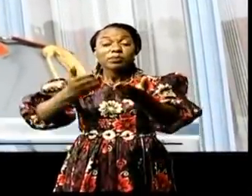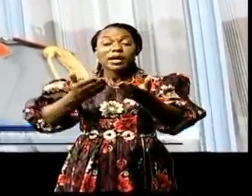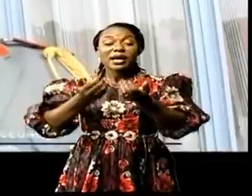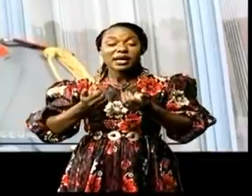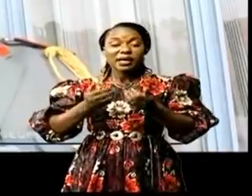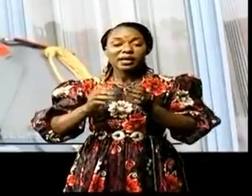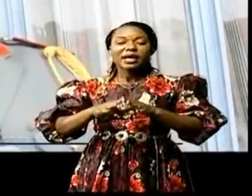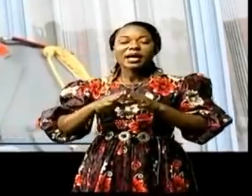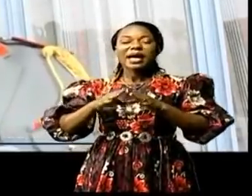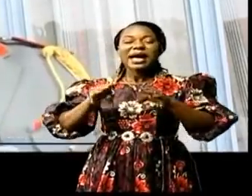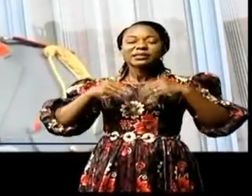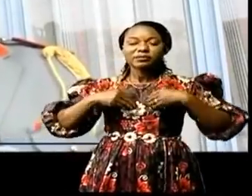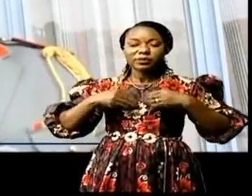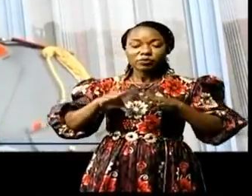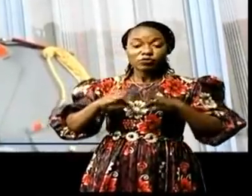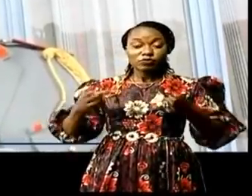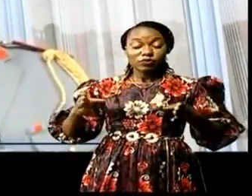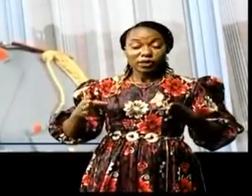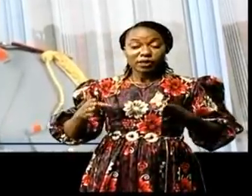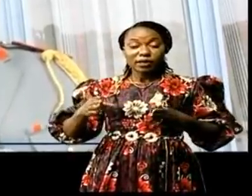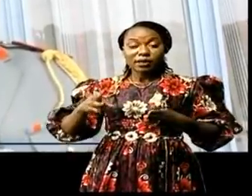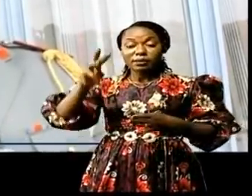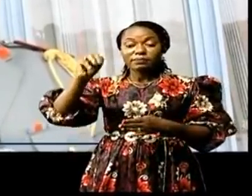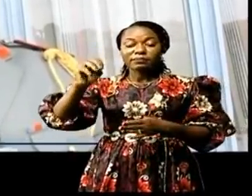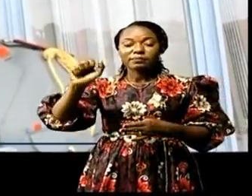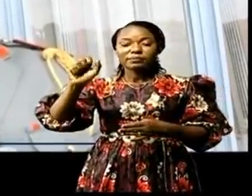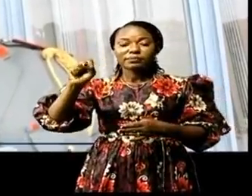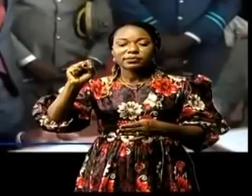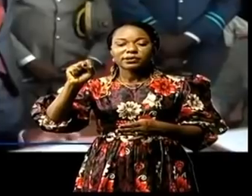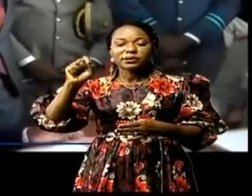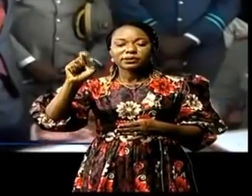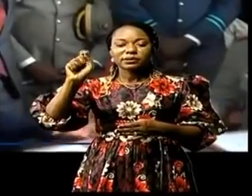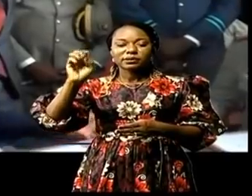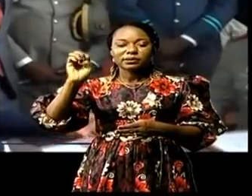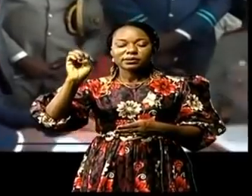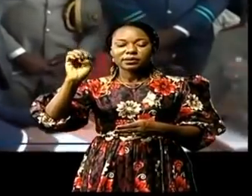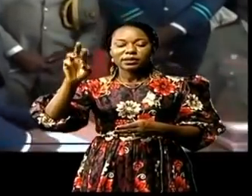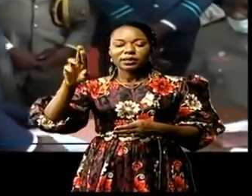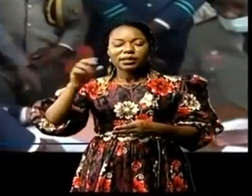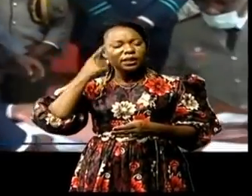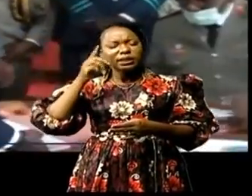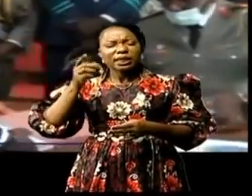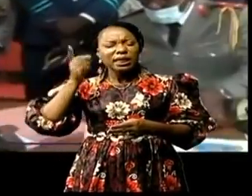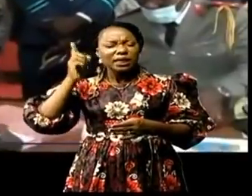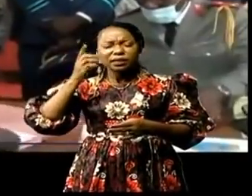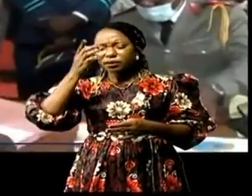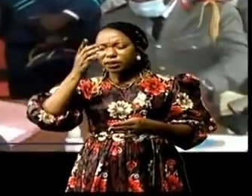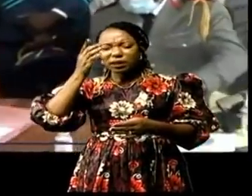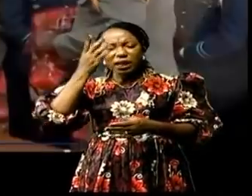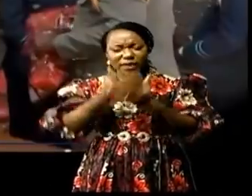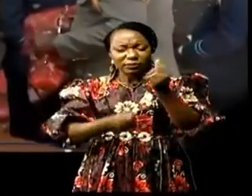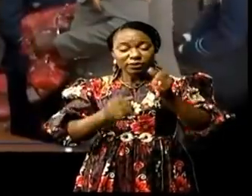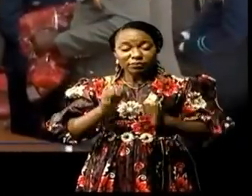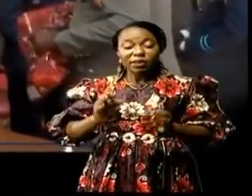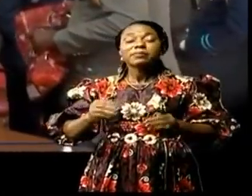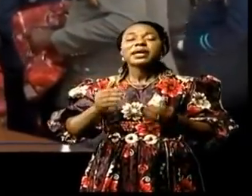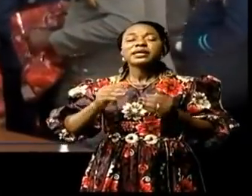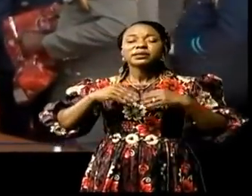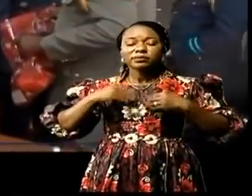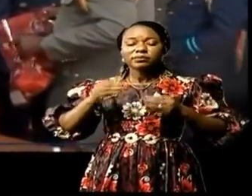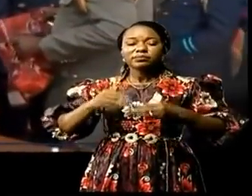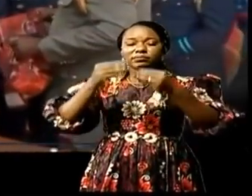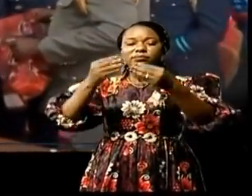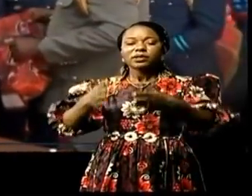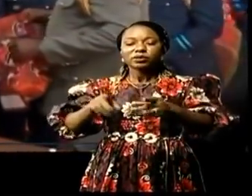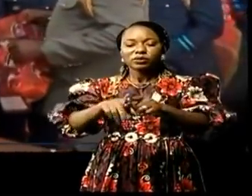qui n'existaient pas. C'est une filière qui va s'ouvrir à l'université. Les recteurs de l'université de Kinshasa, le professeur Jean-Marie Kayembe, s'est